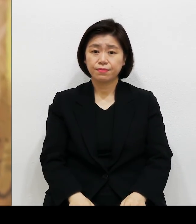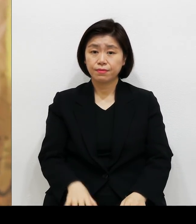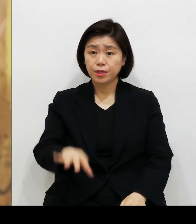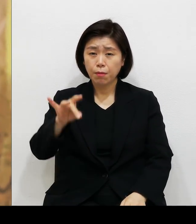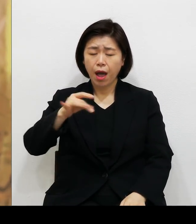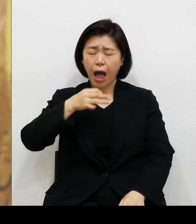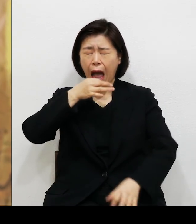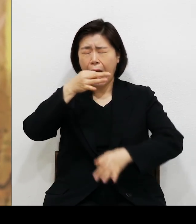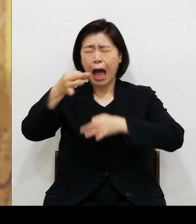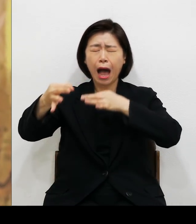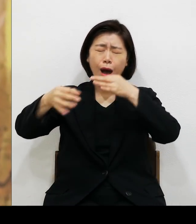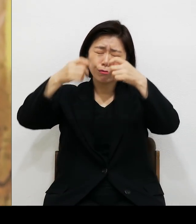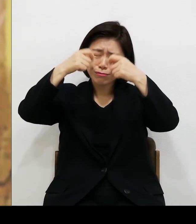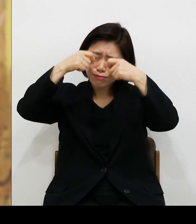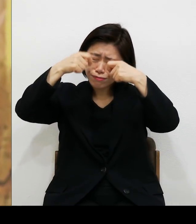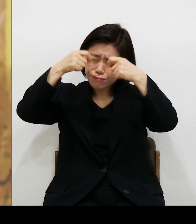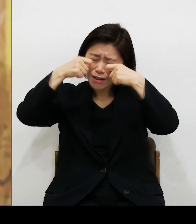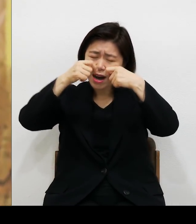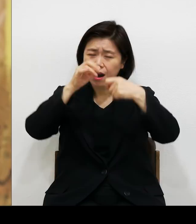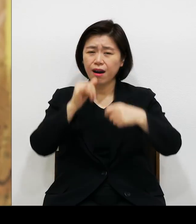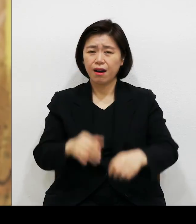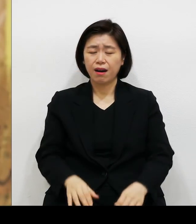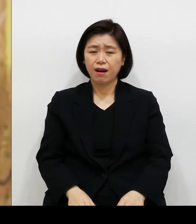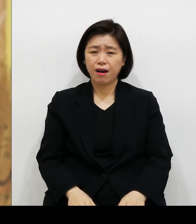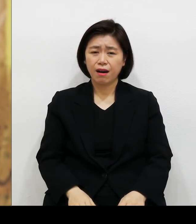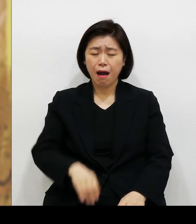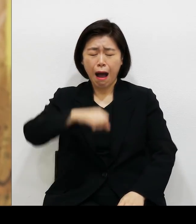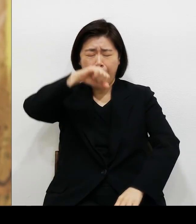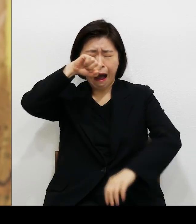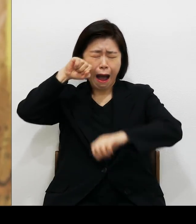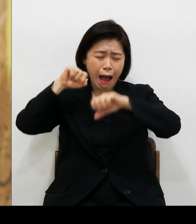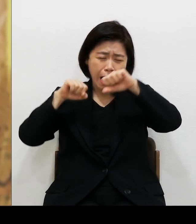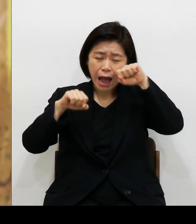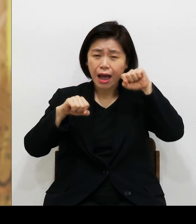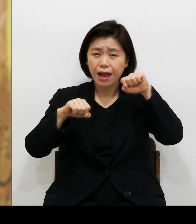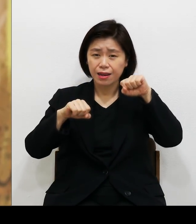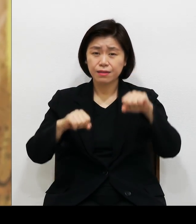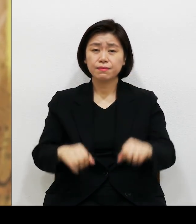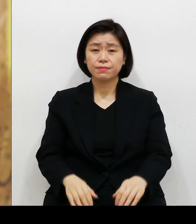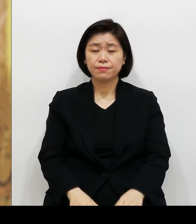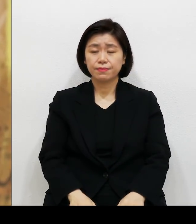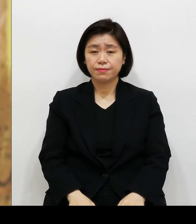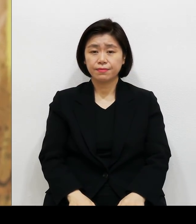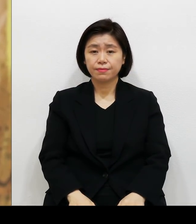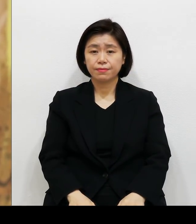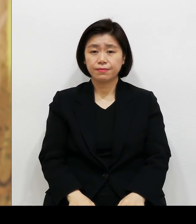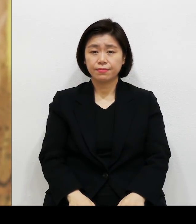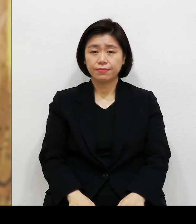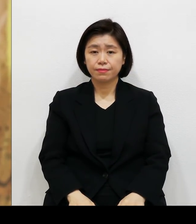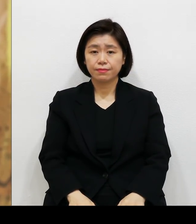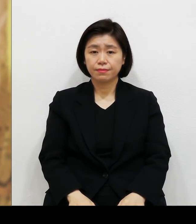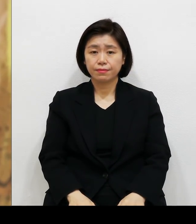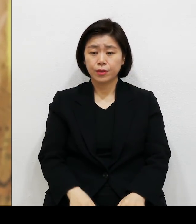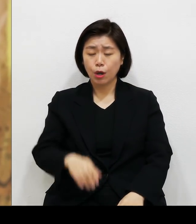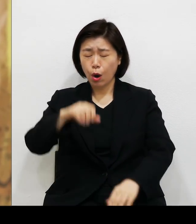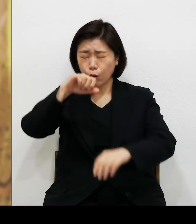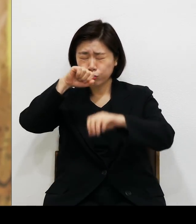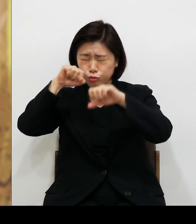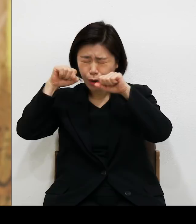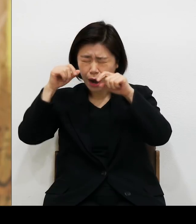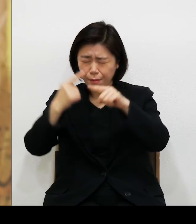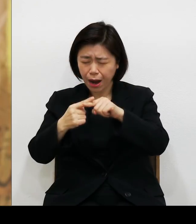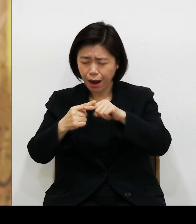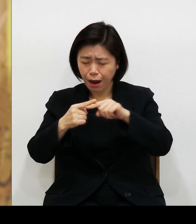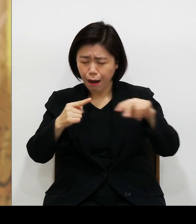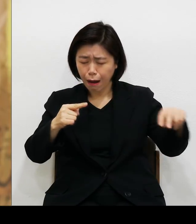처음에는 막 소리내서 울었어요. 막 엉엉거리고 막 꺽꺽거리고 그러고 우는데 그 울다가 이렇게 딱 보니까